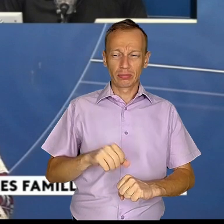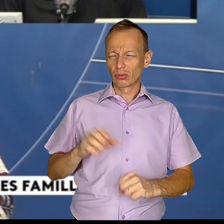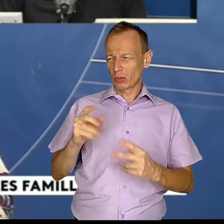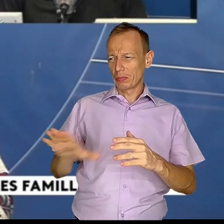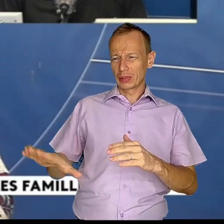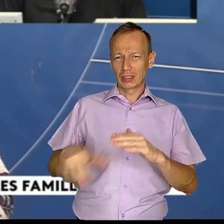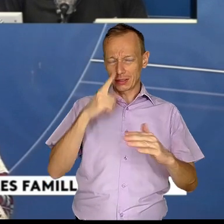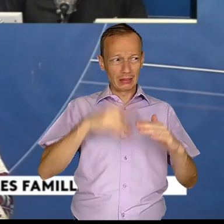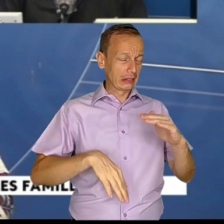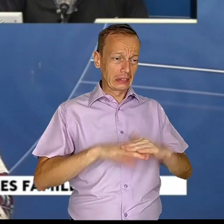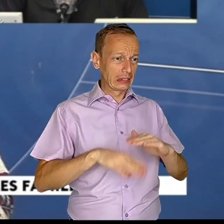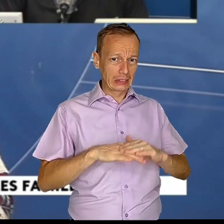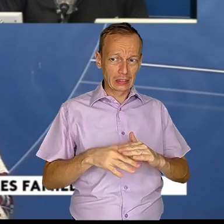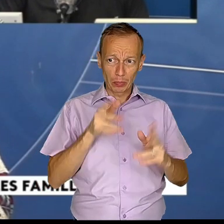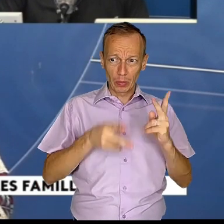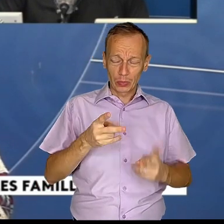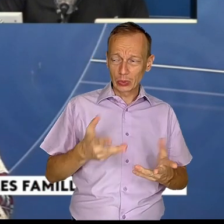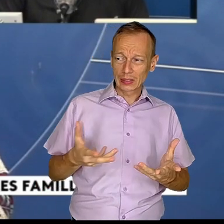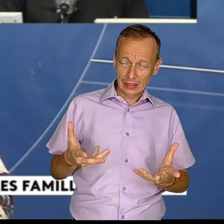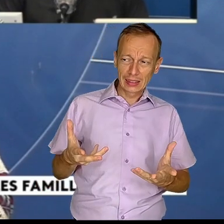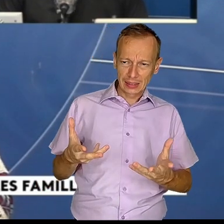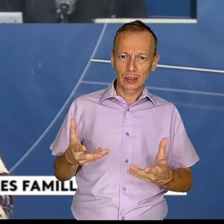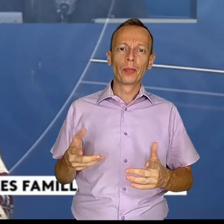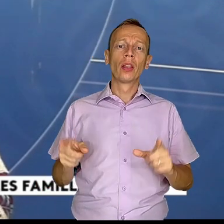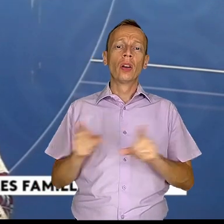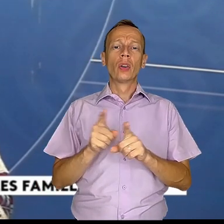ça que je ressens le plus face à ça.